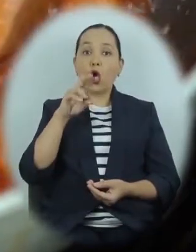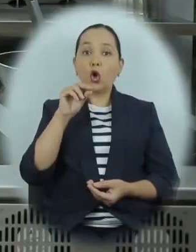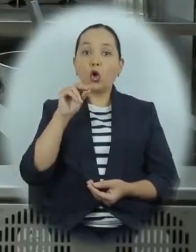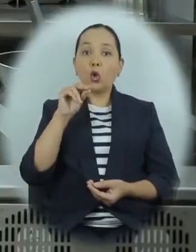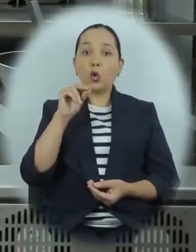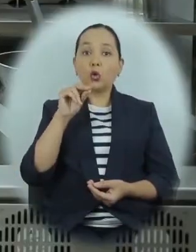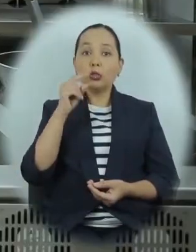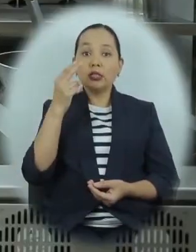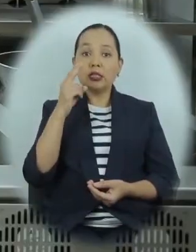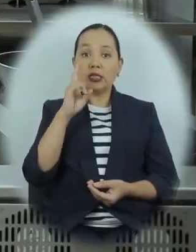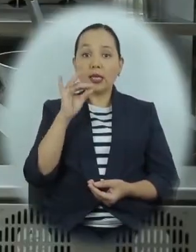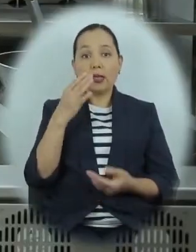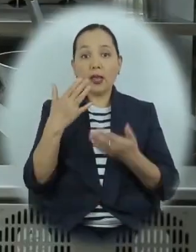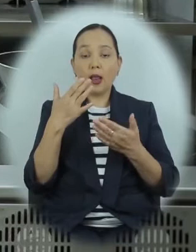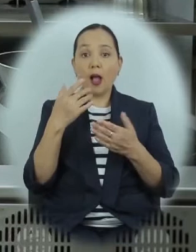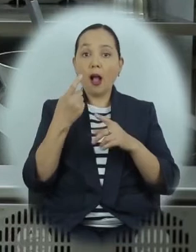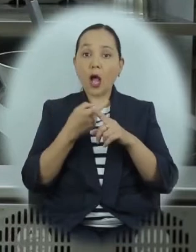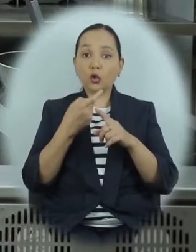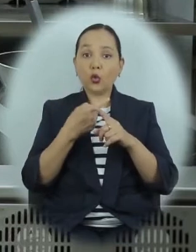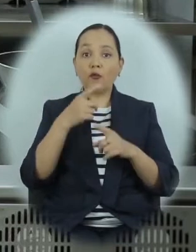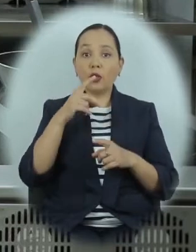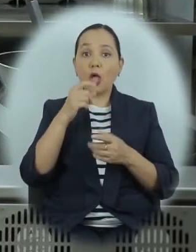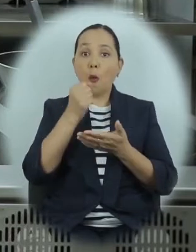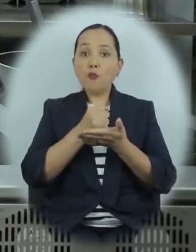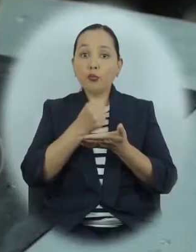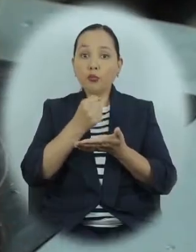теста или же картофельное пюре.